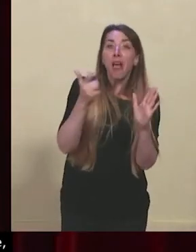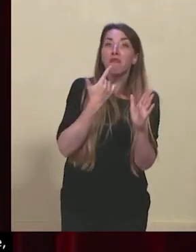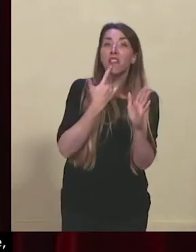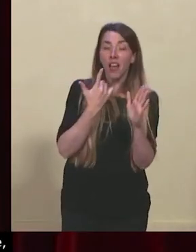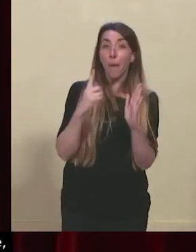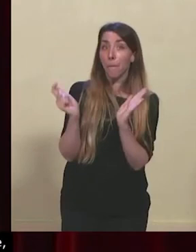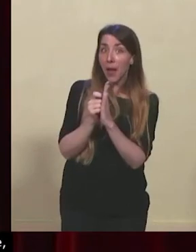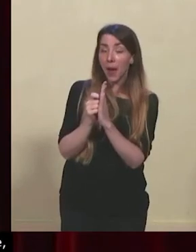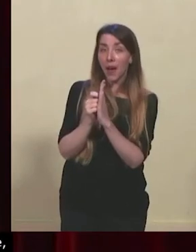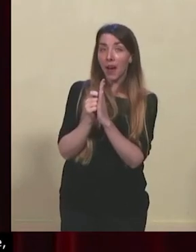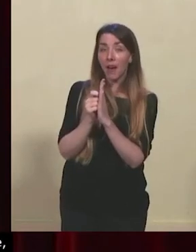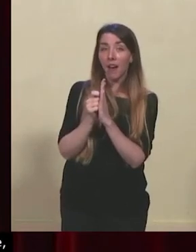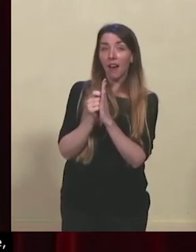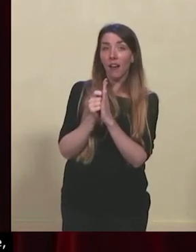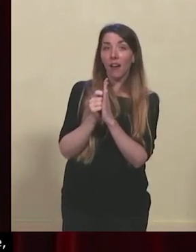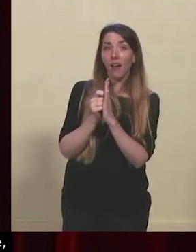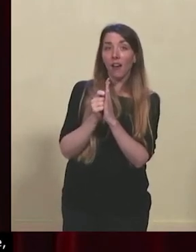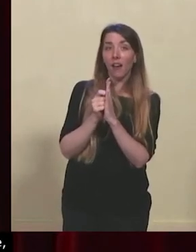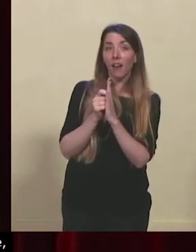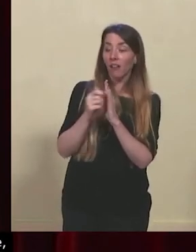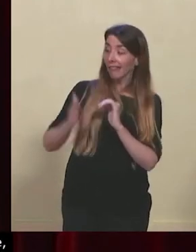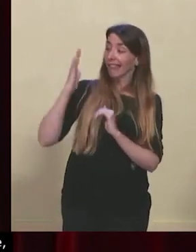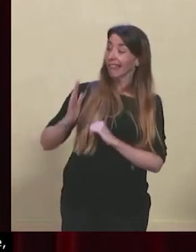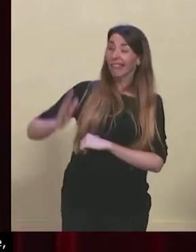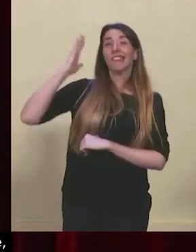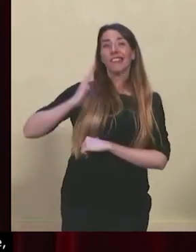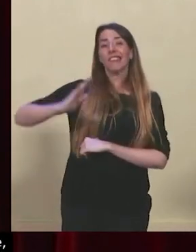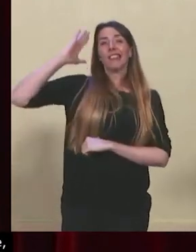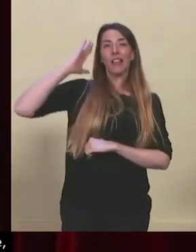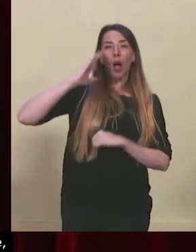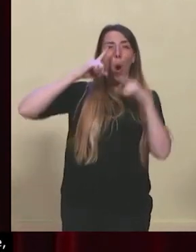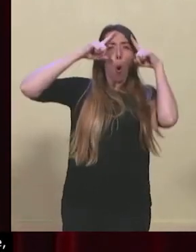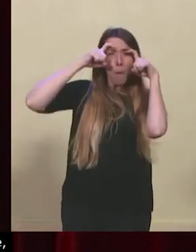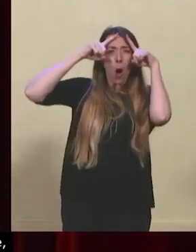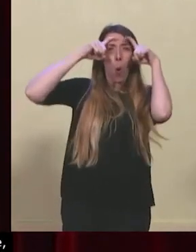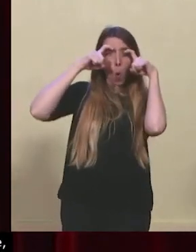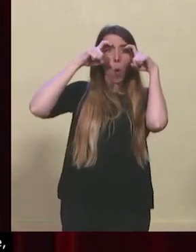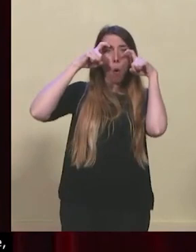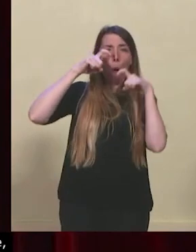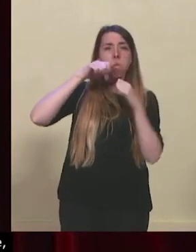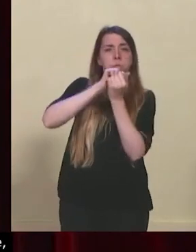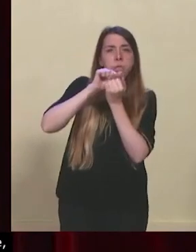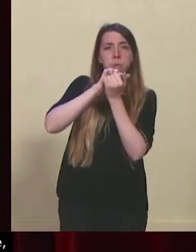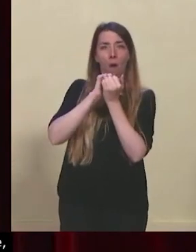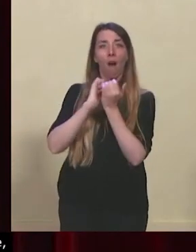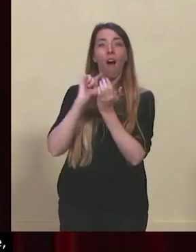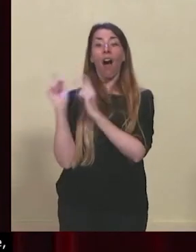moment où Homo sapiens, Cro-Magnon, à l'époque, c'était Cro-Magnon, il arrive dans la vallée de la